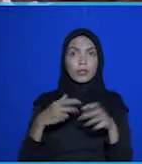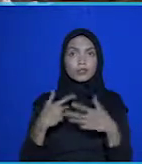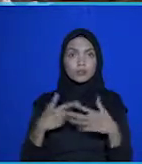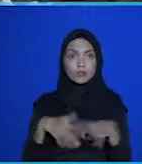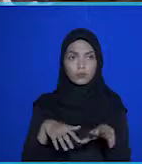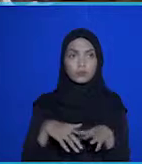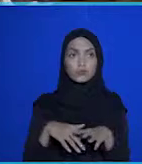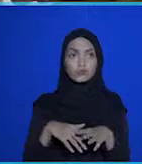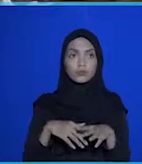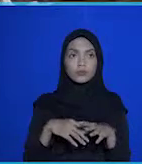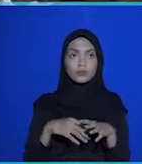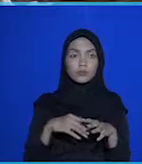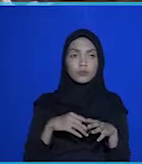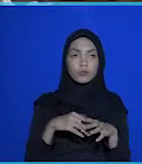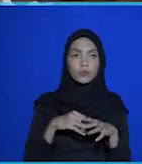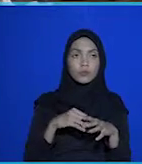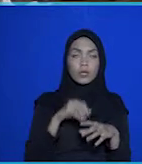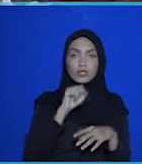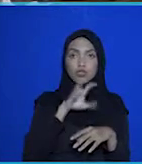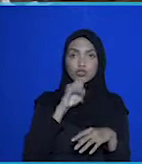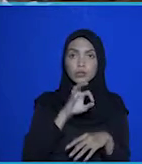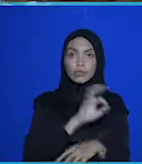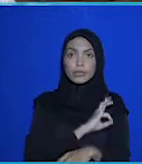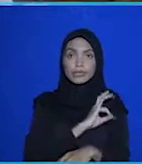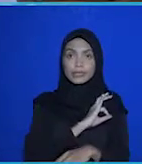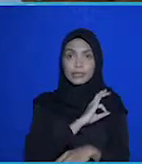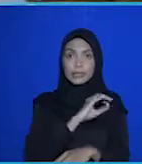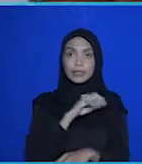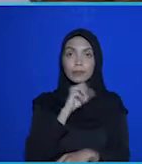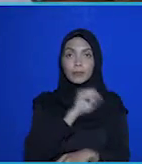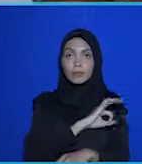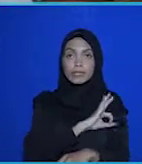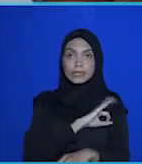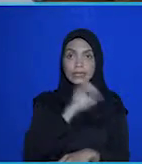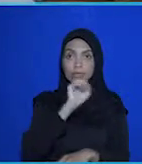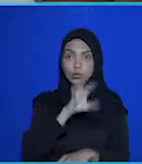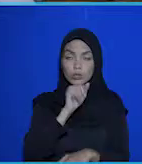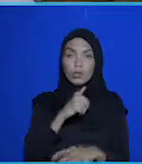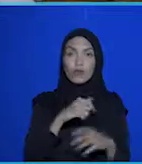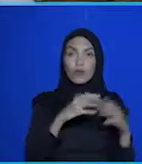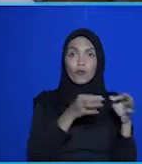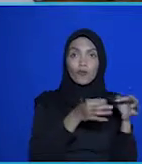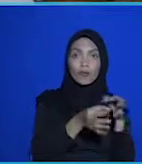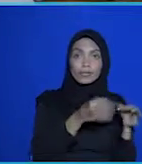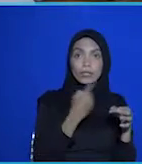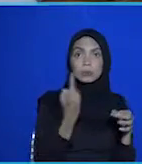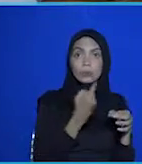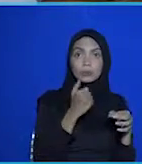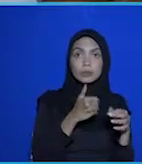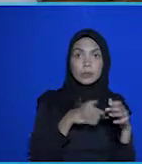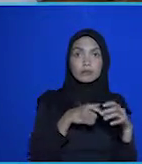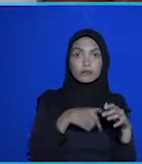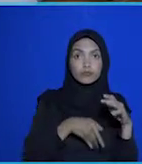diberikan, yaitu sesuai dengan M-Impress, itu bagaimana fasilitas publik itu segera fungsional sampai dengan